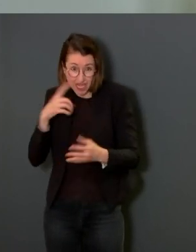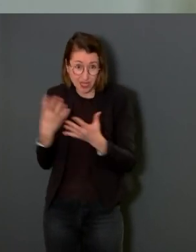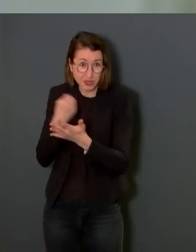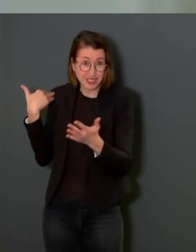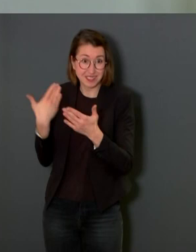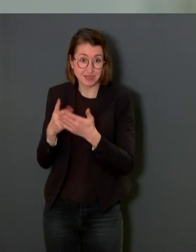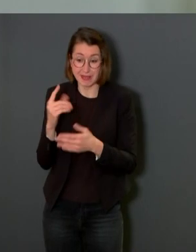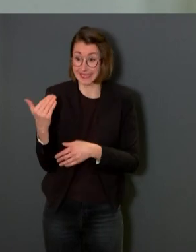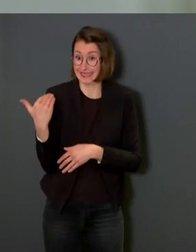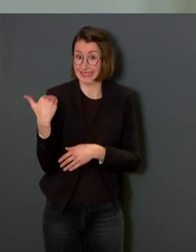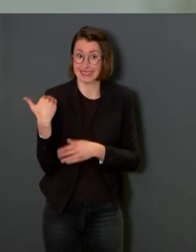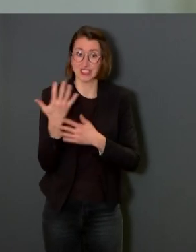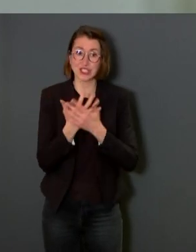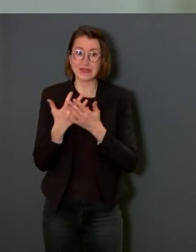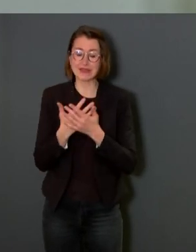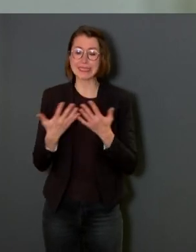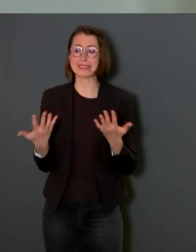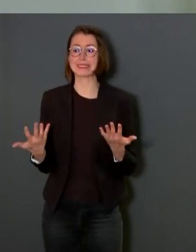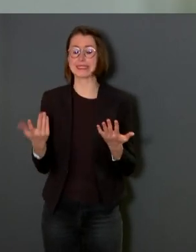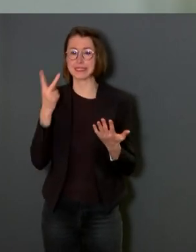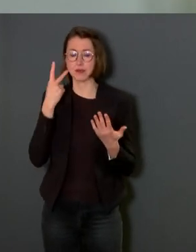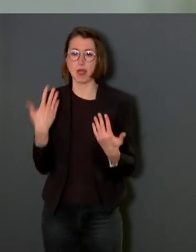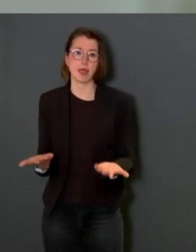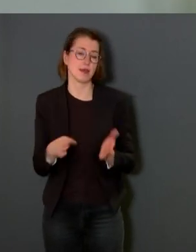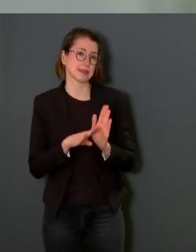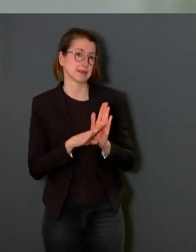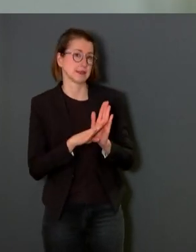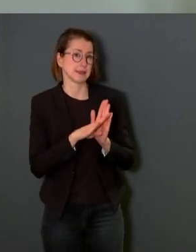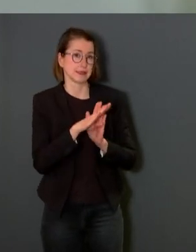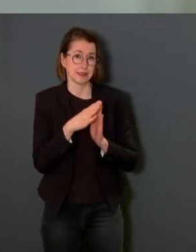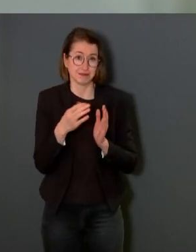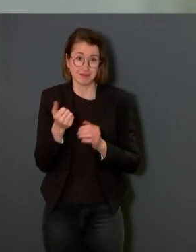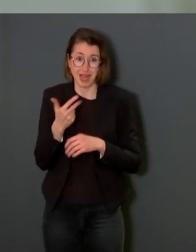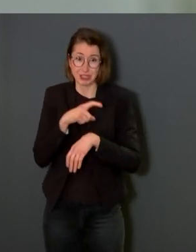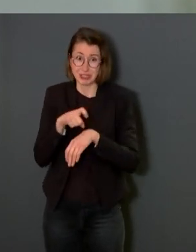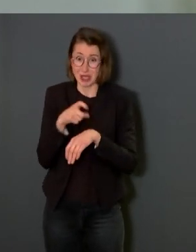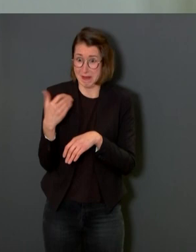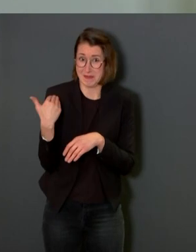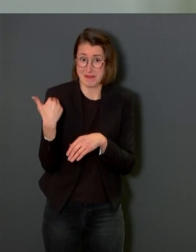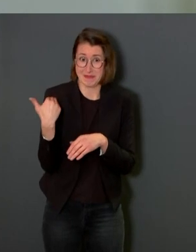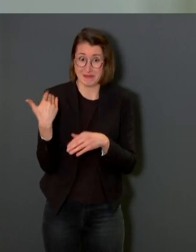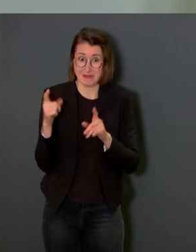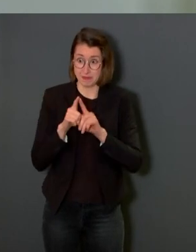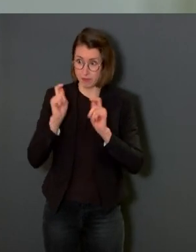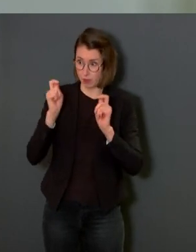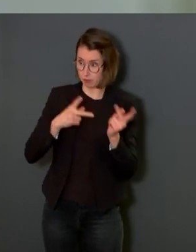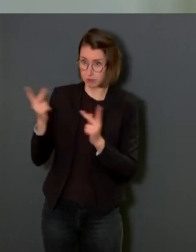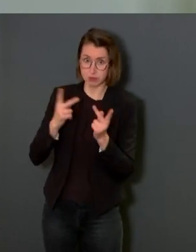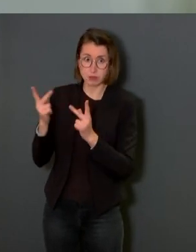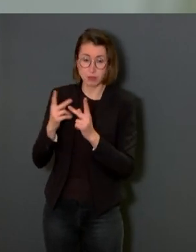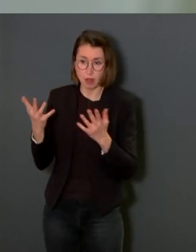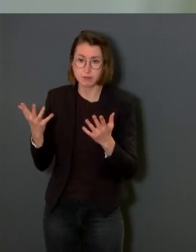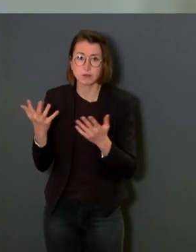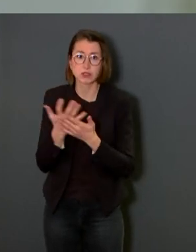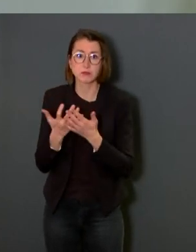les chiffres de ces derniers jours et presque de ces dernières heures au niveau des admissions dans les hôpitaux, d'être prudent